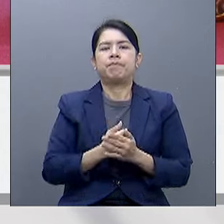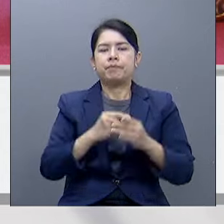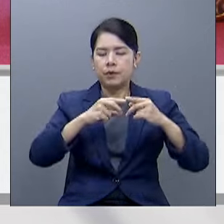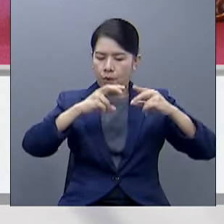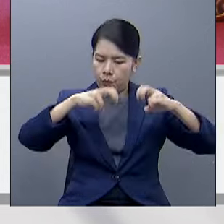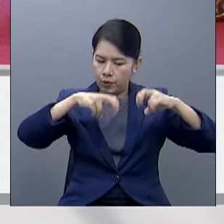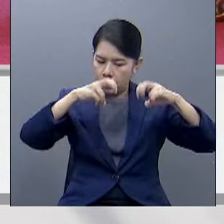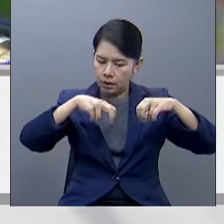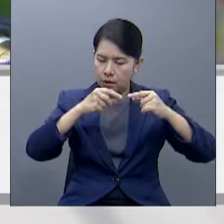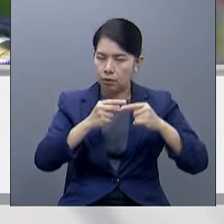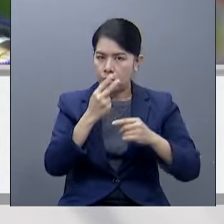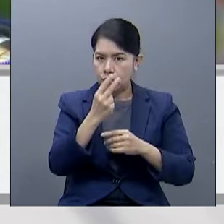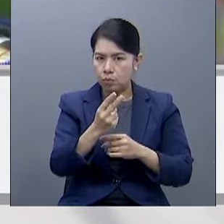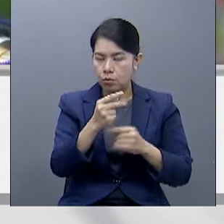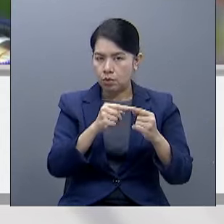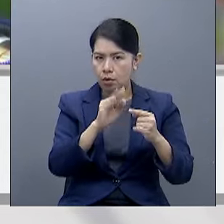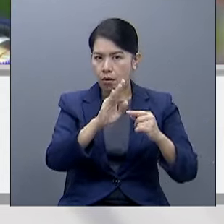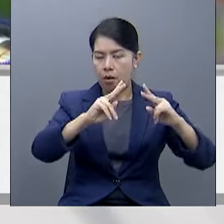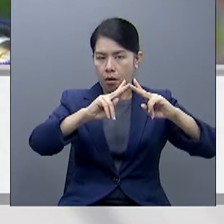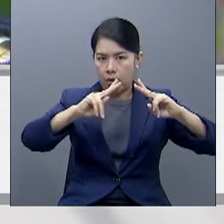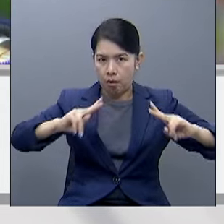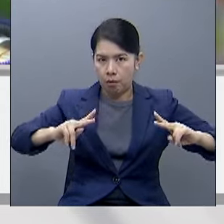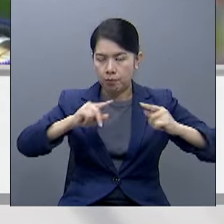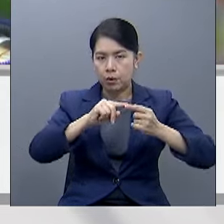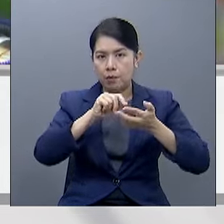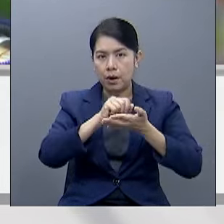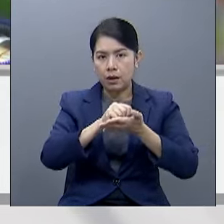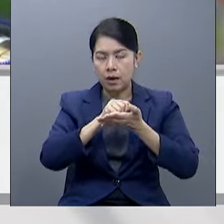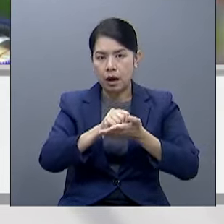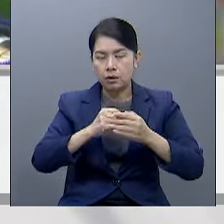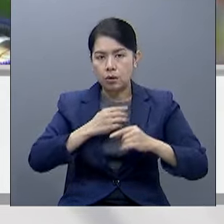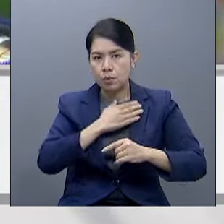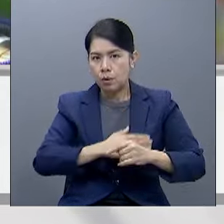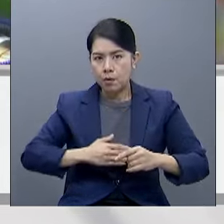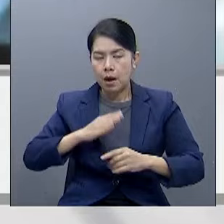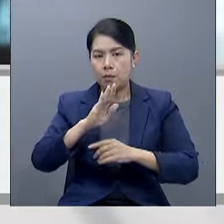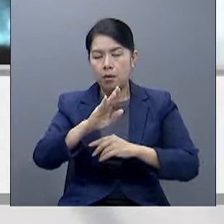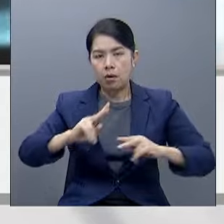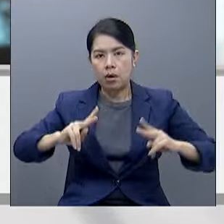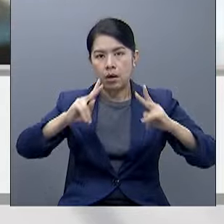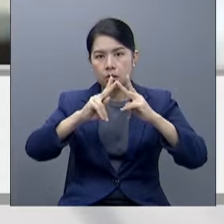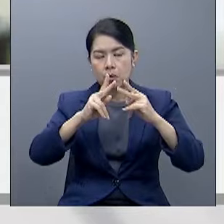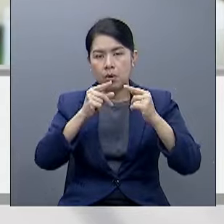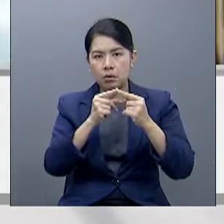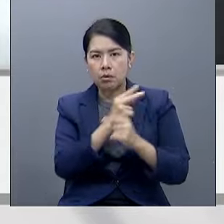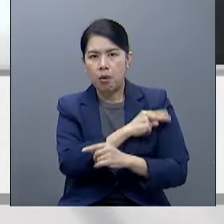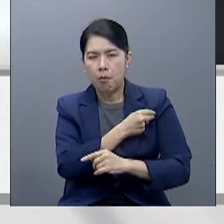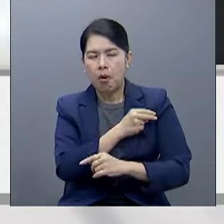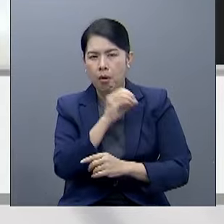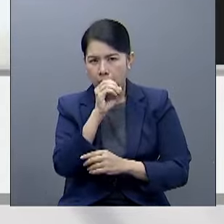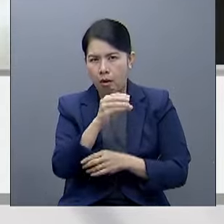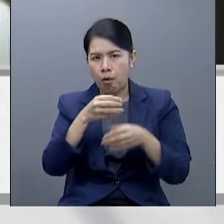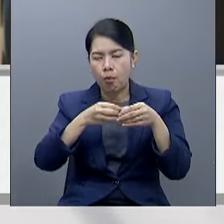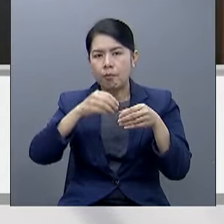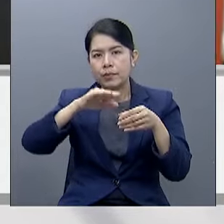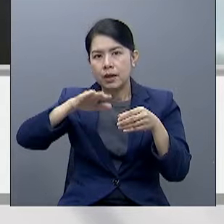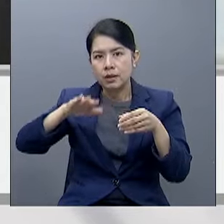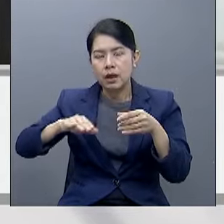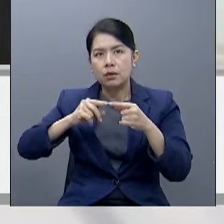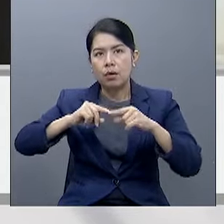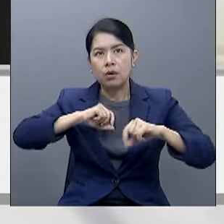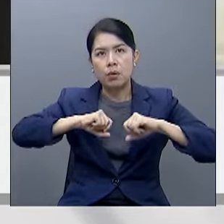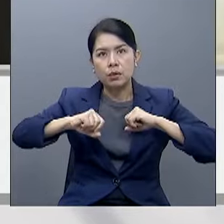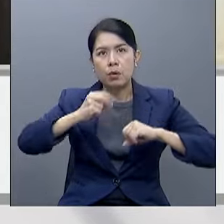กรมสนับสนุนบริการสุขภาพของกระทรวงสาธารณสุขนะคะพบว่าในปัจจุบันเนี่ยเยาวชนสูบบุหรีไฟฟ้าสูงถึง